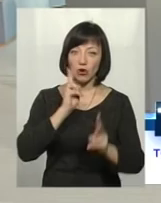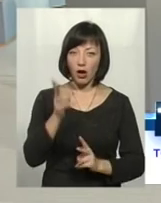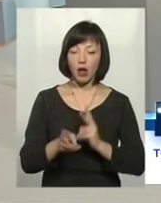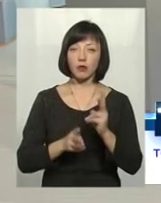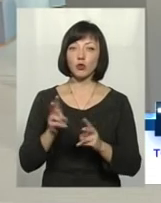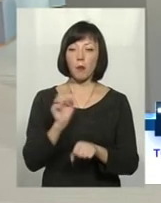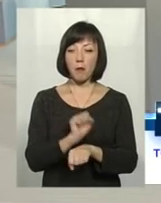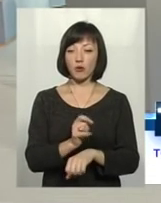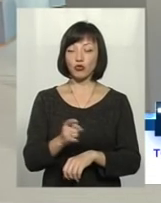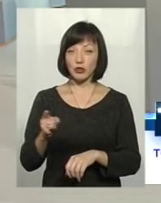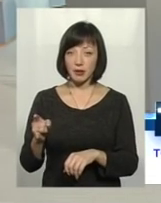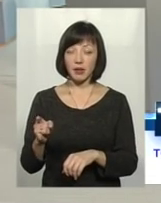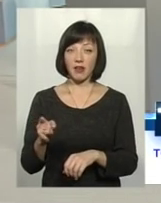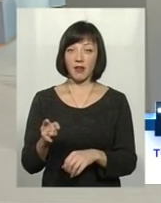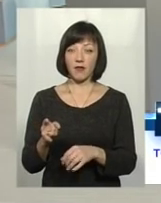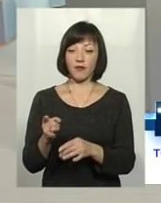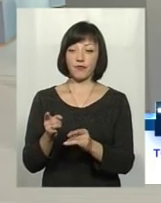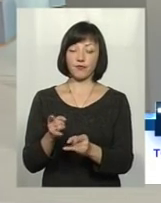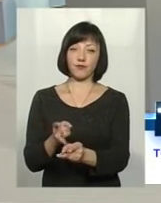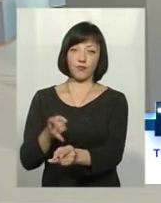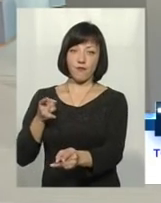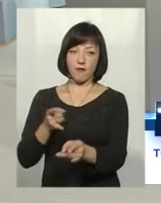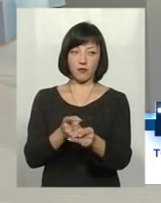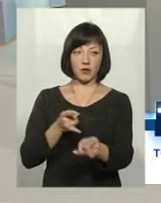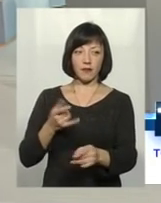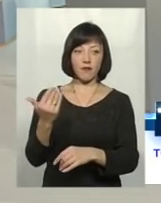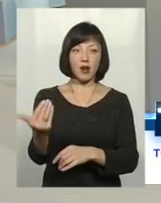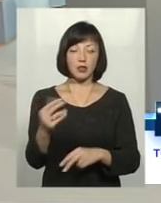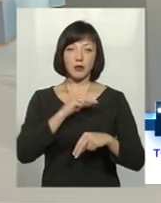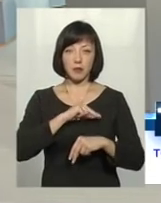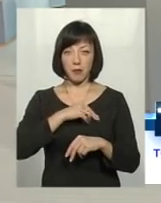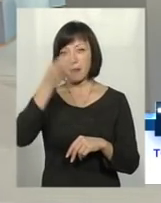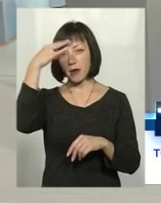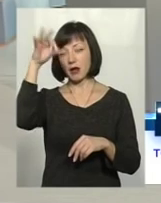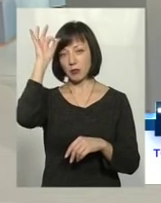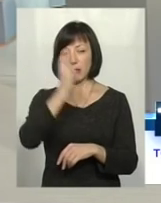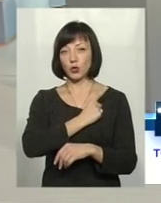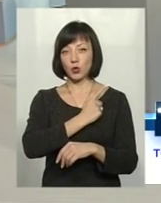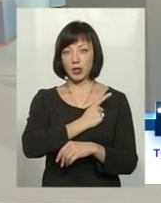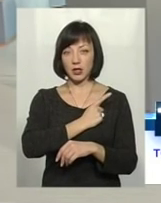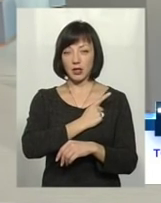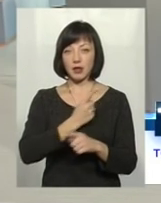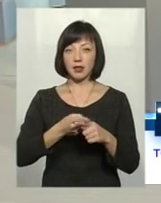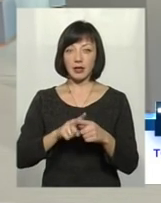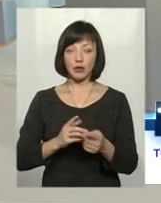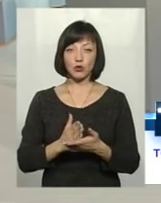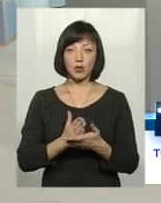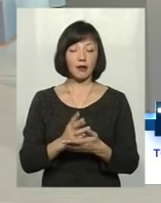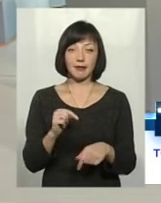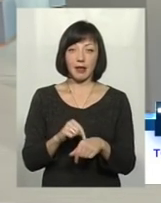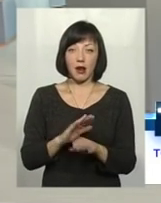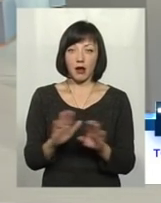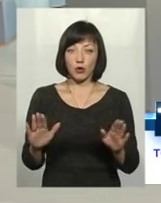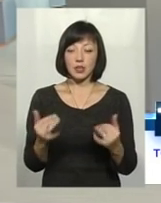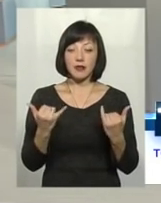том, що машини стоять, два-три ряда, ваші работники патрульної поліцейської вот этой служби не